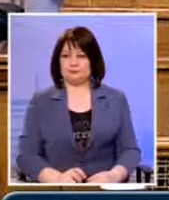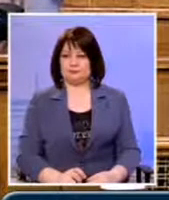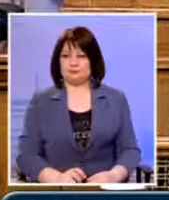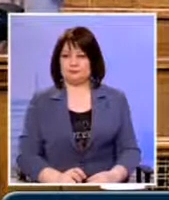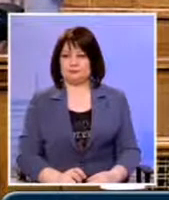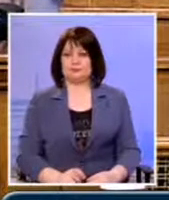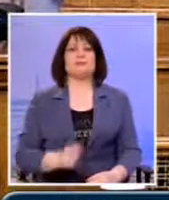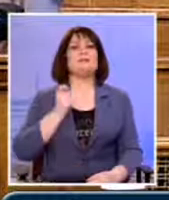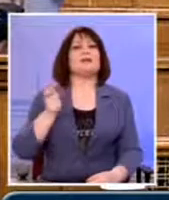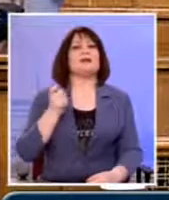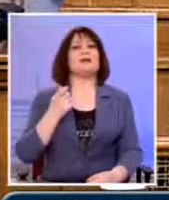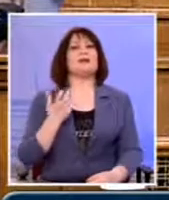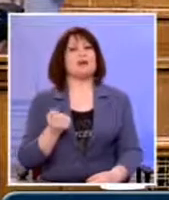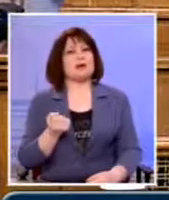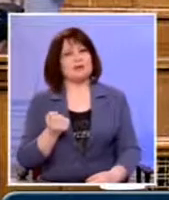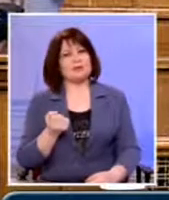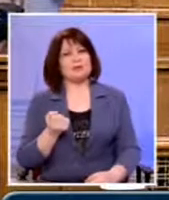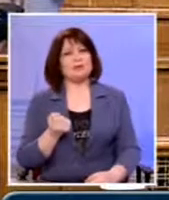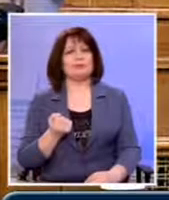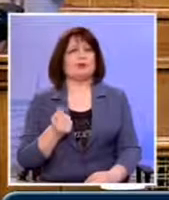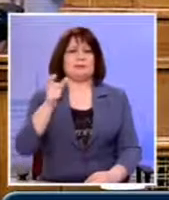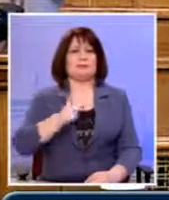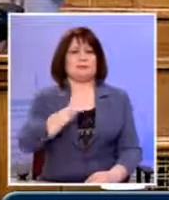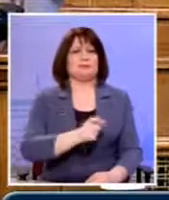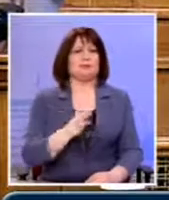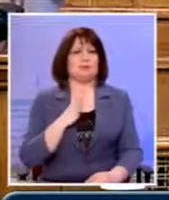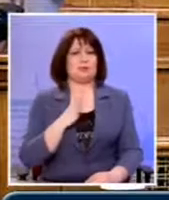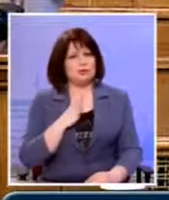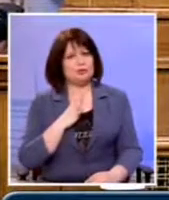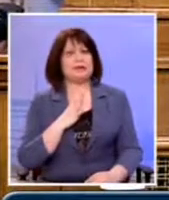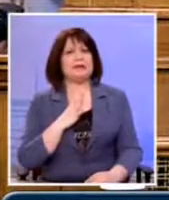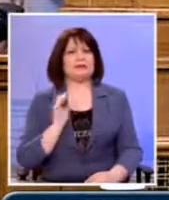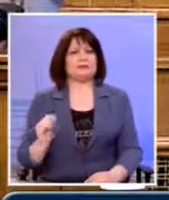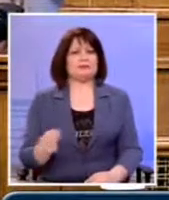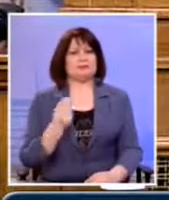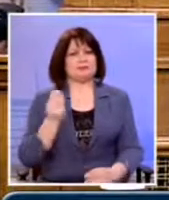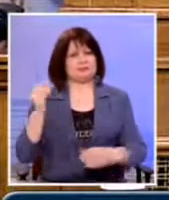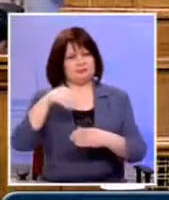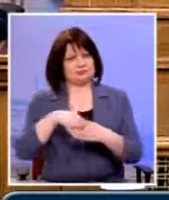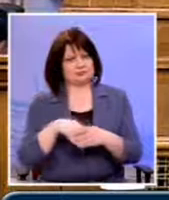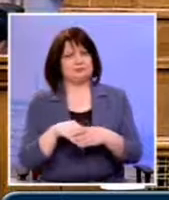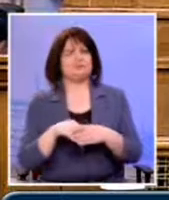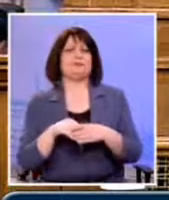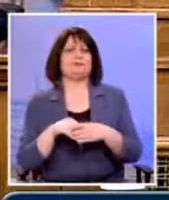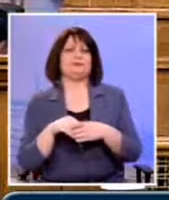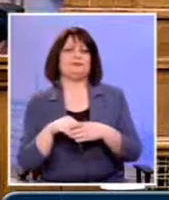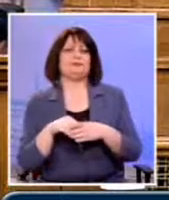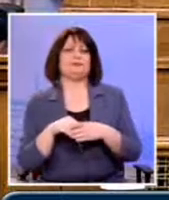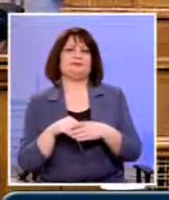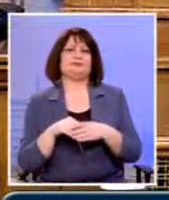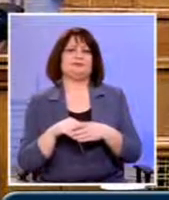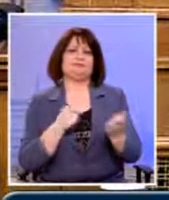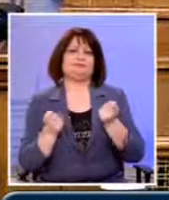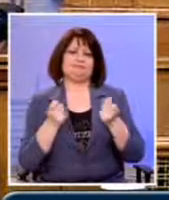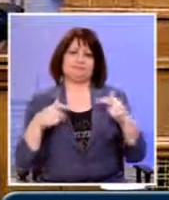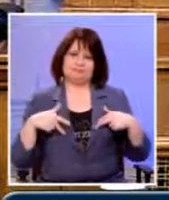το χρέος που έχουμε σαν πολίτες και σαν αιρετοί και συμμετέχοντες στην